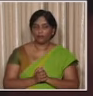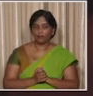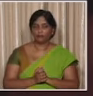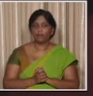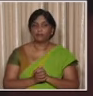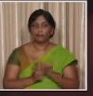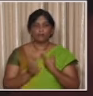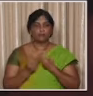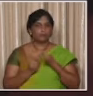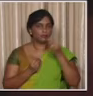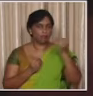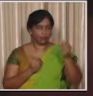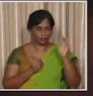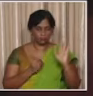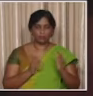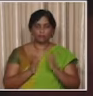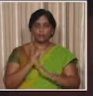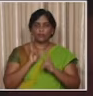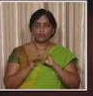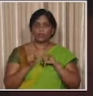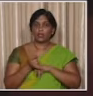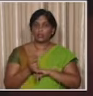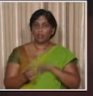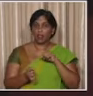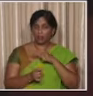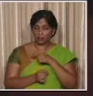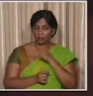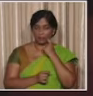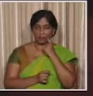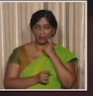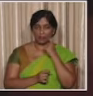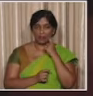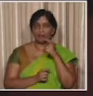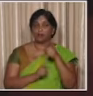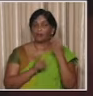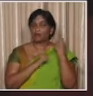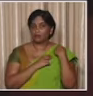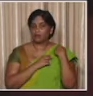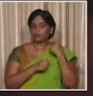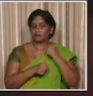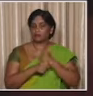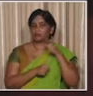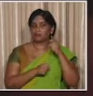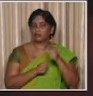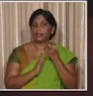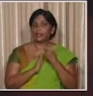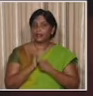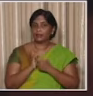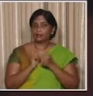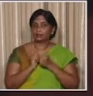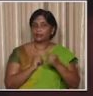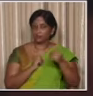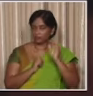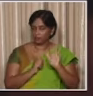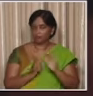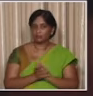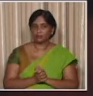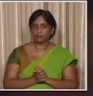ඒ අපි බාර දීලා තියෙනවා අමාත්‍යාංශ ලේකම්තුමා විසින් ඒ අදාළ බලධාරීන්ට නීතිය ක්‍රියාත්මක කරන